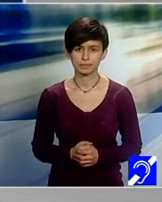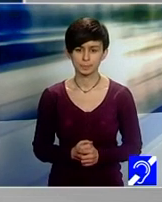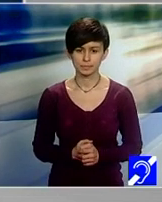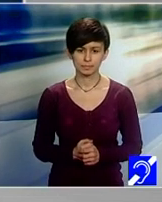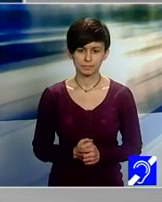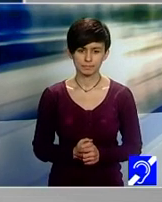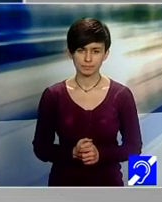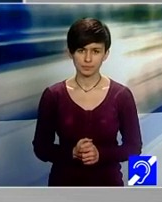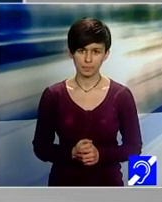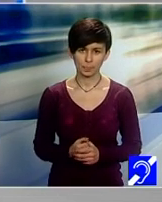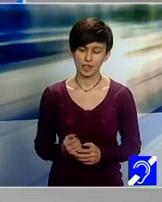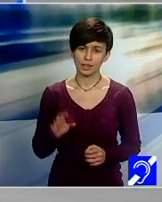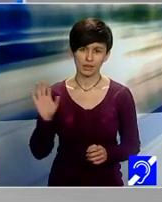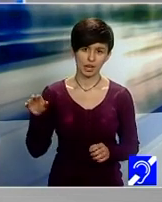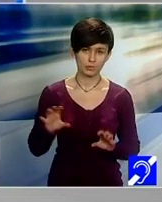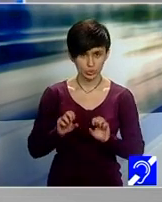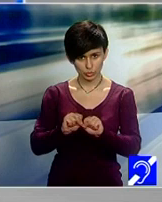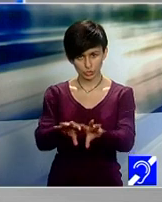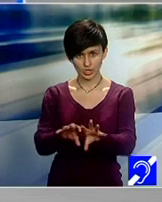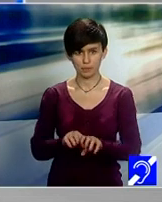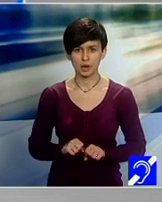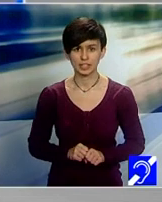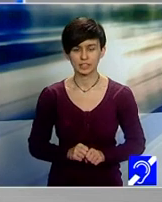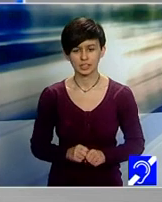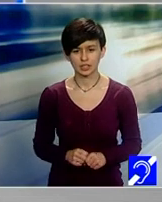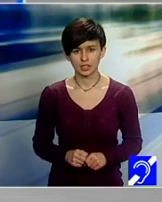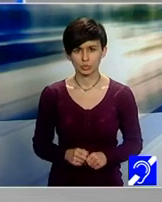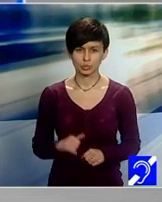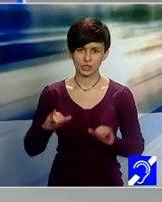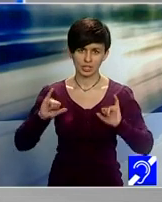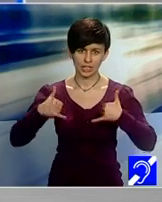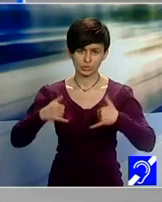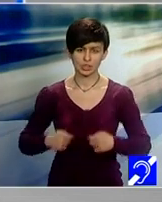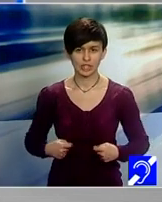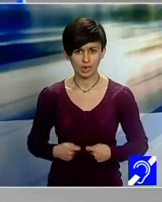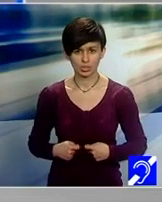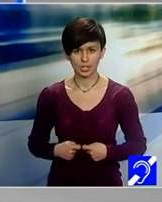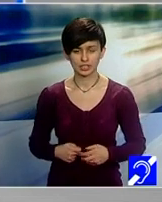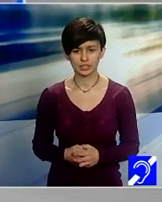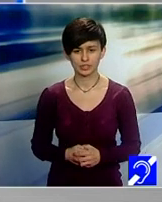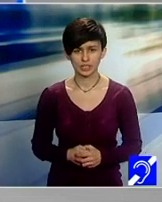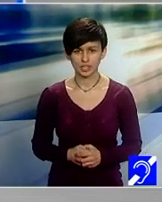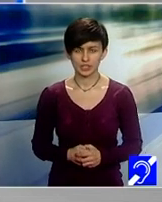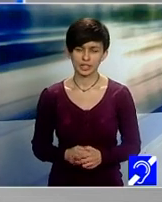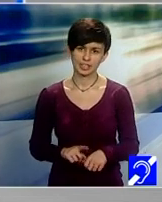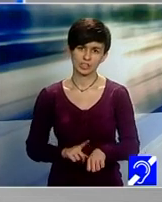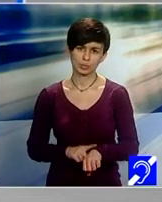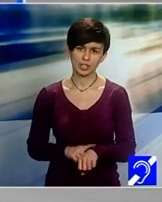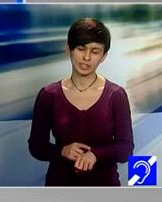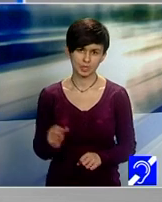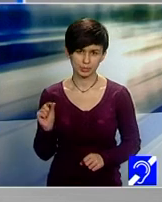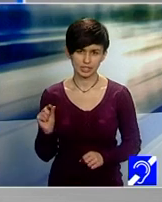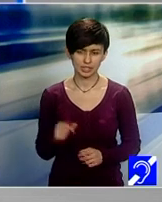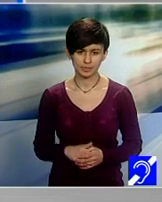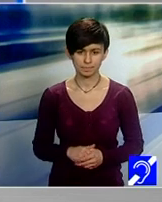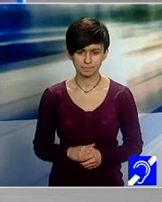existat, emoțional, da, a existat, dar din păcate la noi foarte puțin durează. Știi că e și vorba aia, cu minune durează